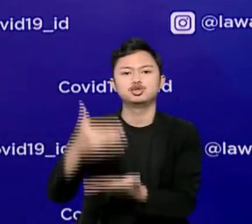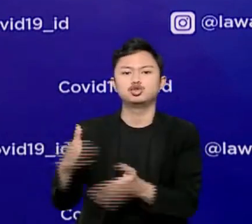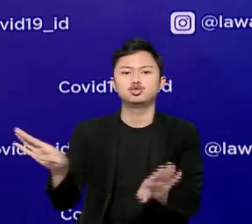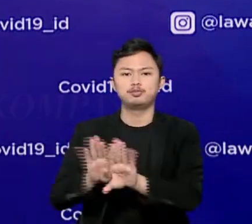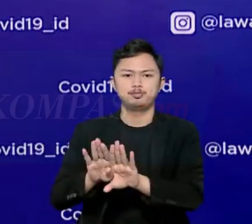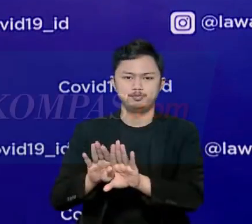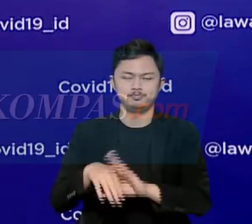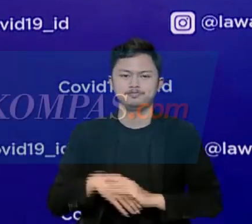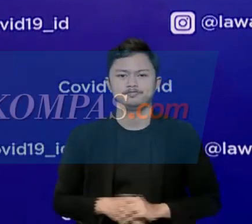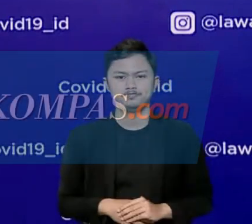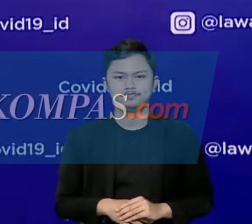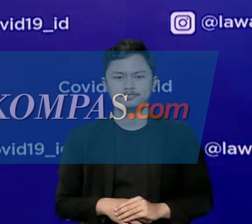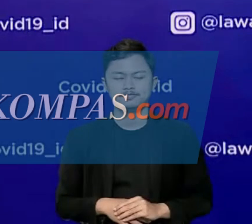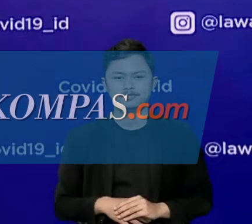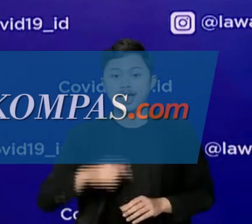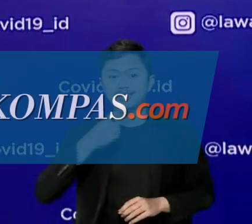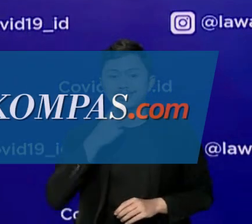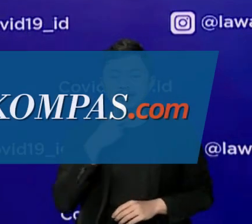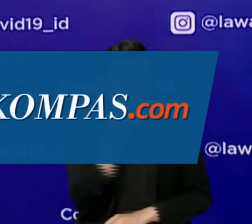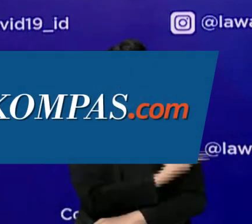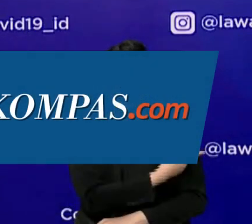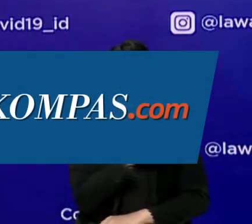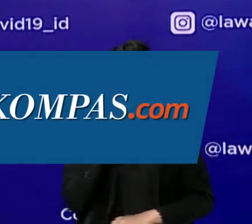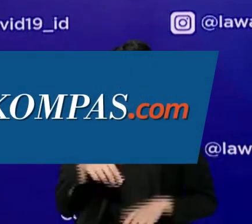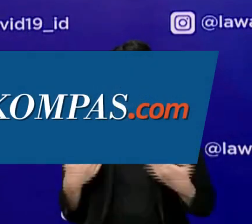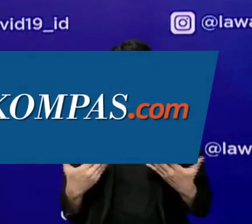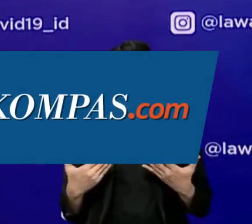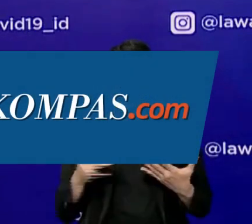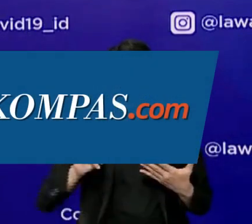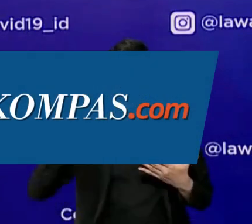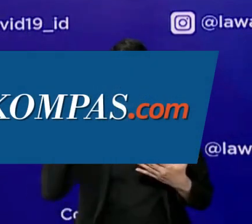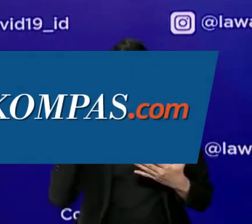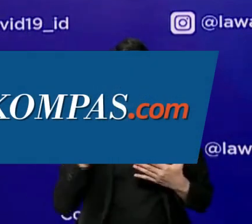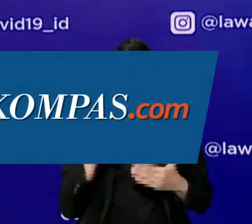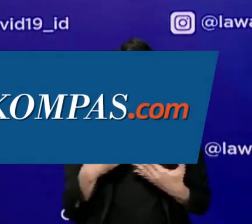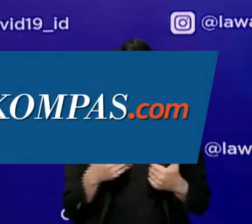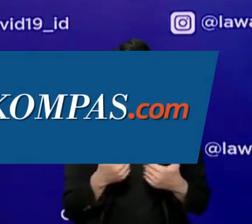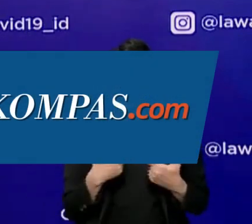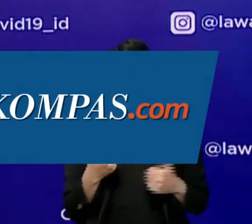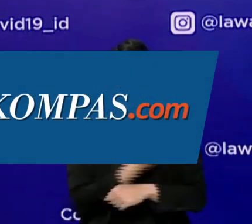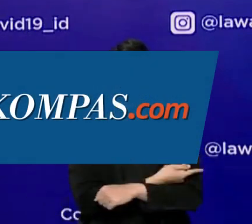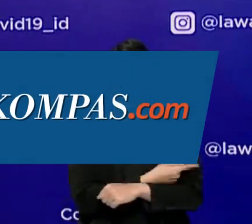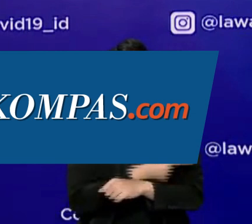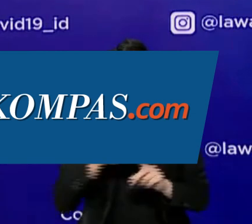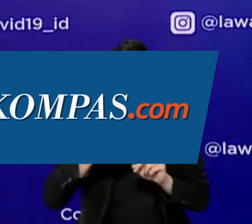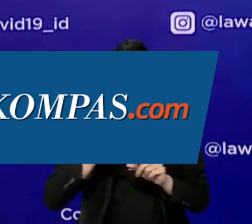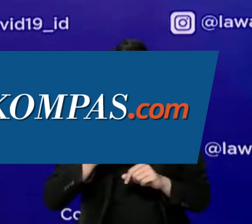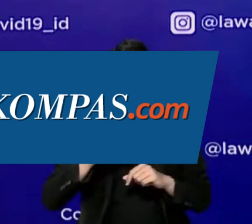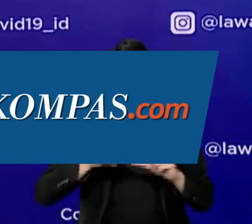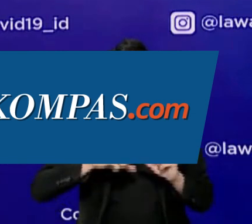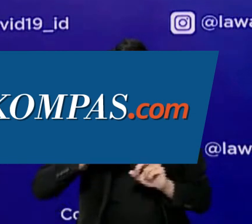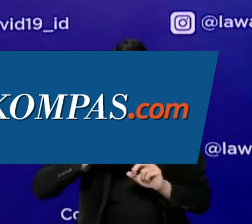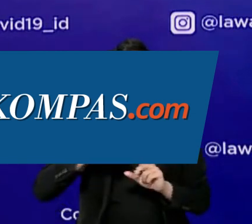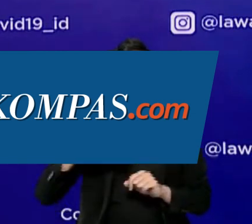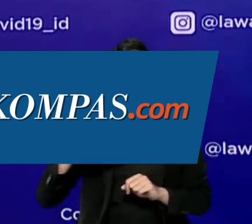vaksinasi. Terkait vaksin, saat ini pemerintah sedang mempersiapkan pelaksanaan vaksinasi booster di tahun